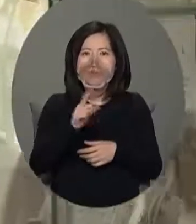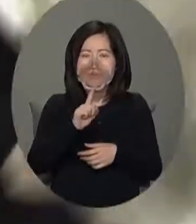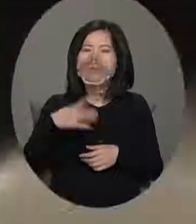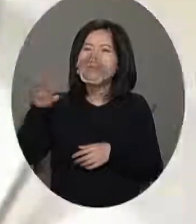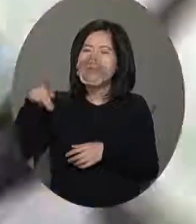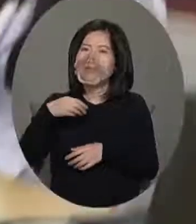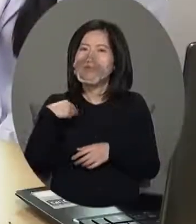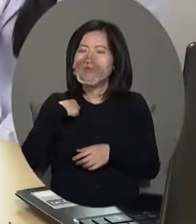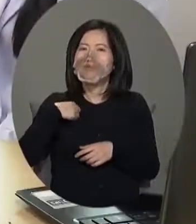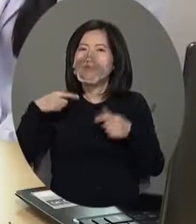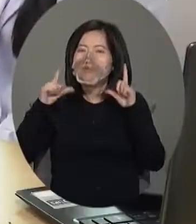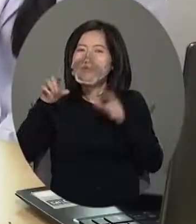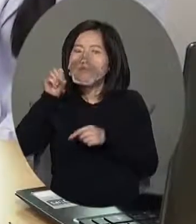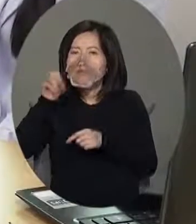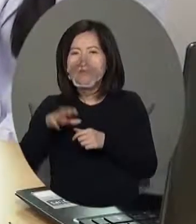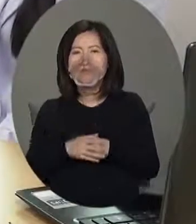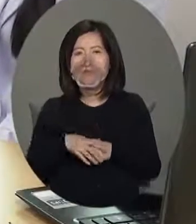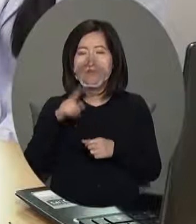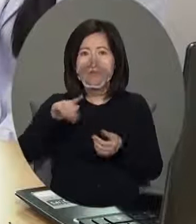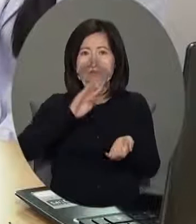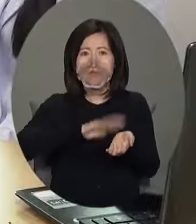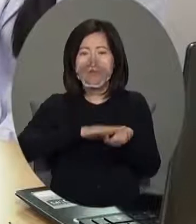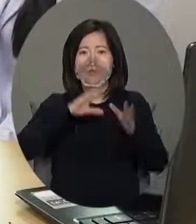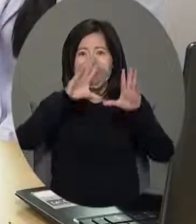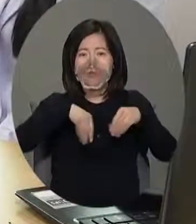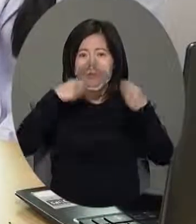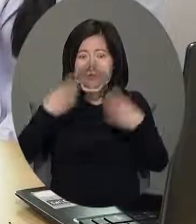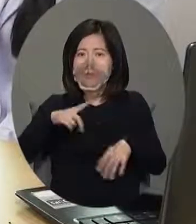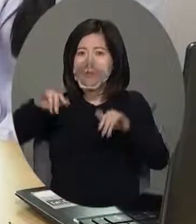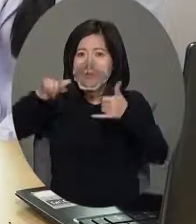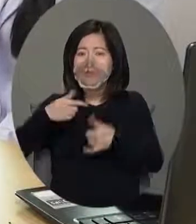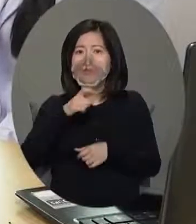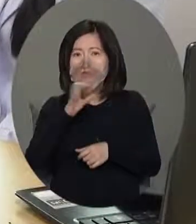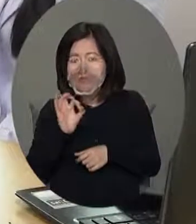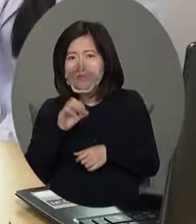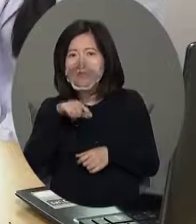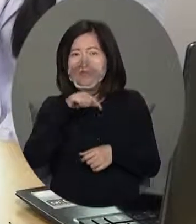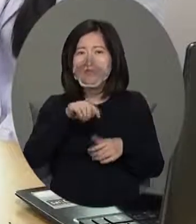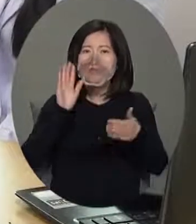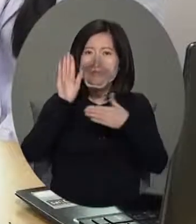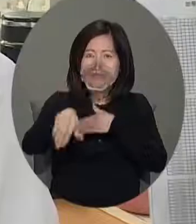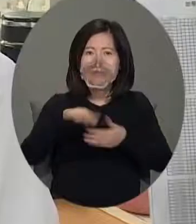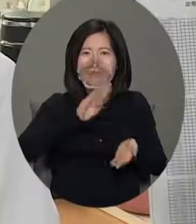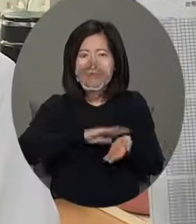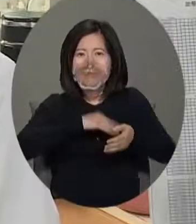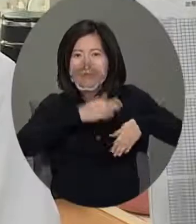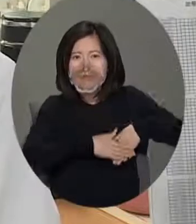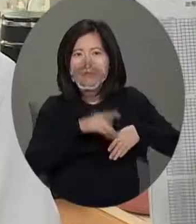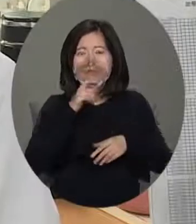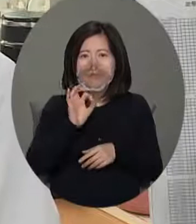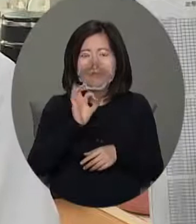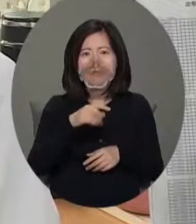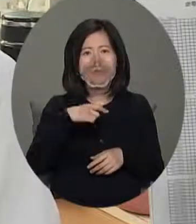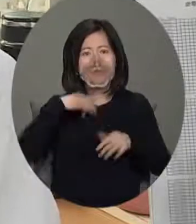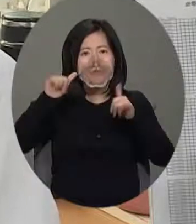医师。你有冇遇过一啲嘅新冠肺炎嘅康复者噶？佢哋会唔会有啲乜嘢后遗症出现噶？ 咁啊，遇过一例咧比